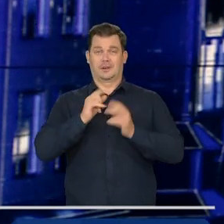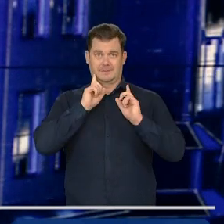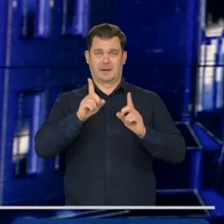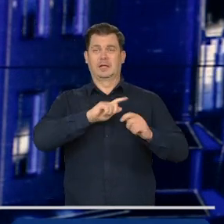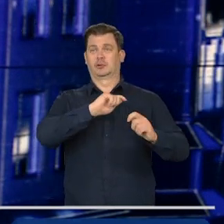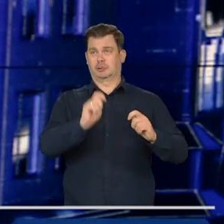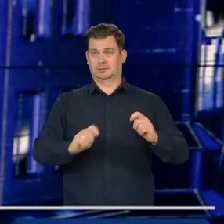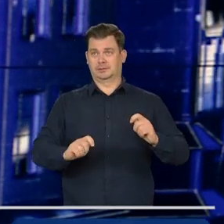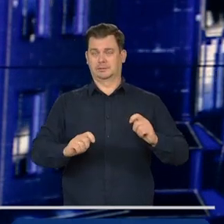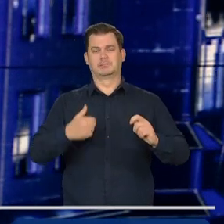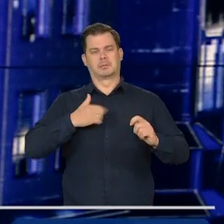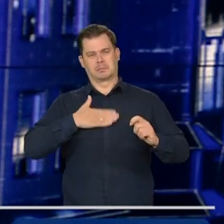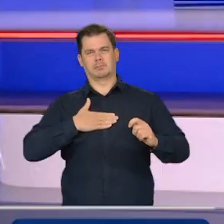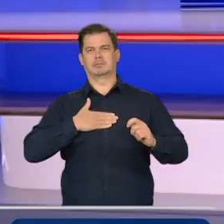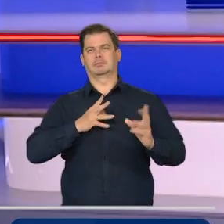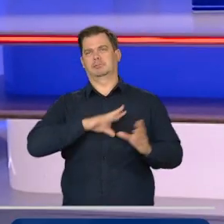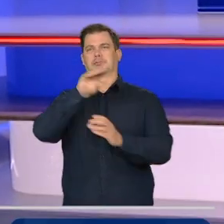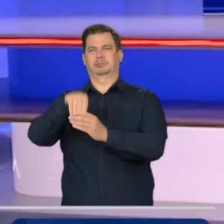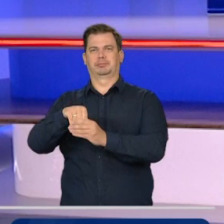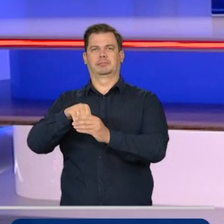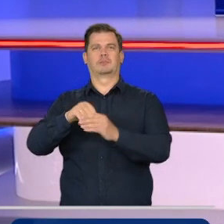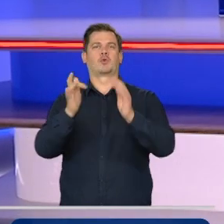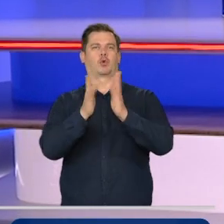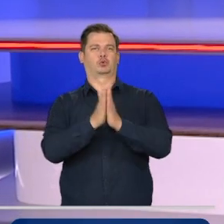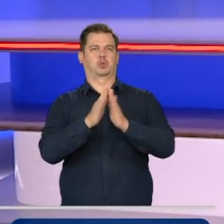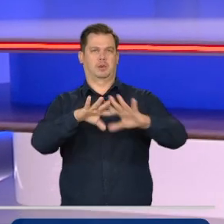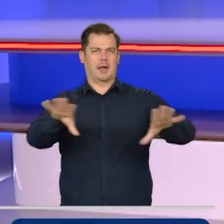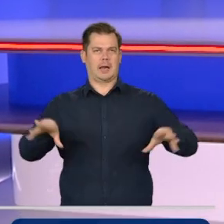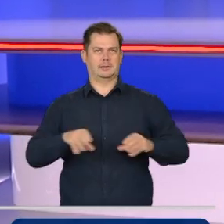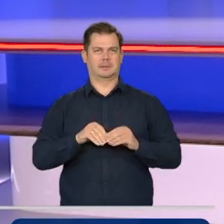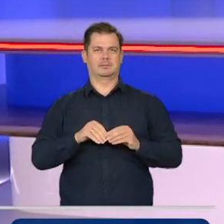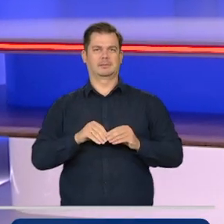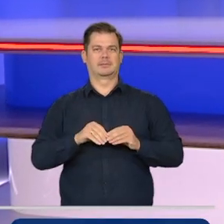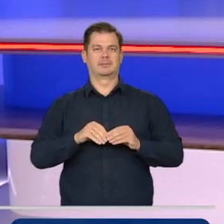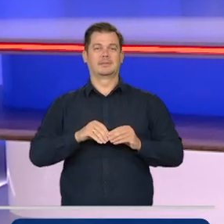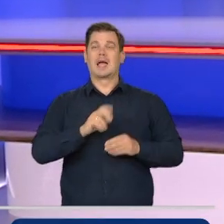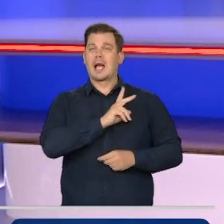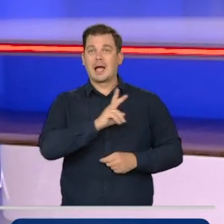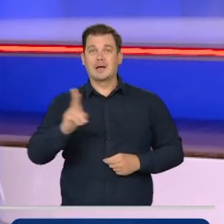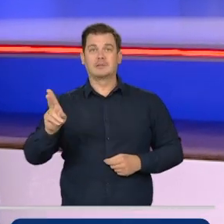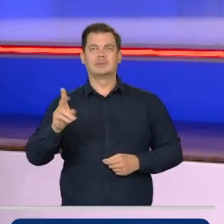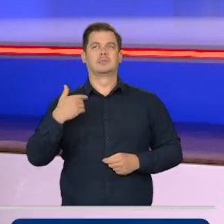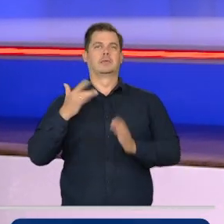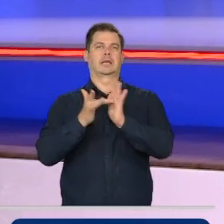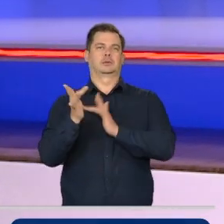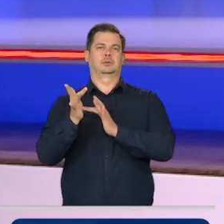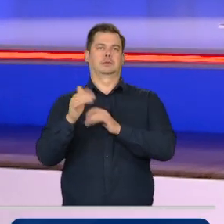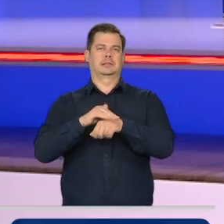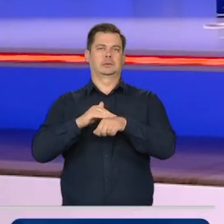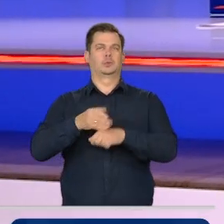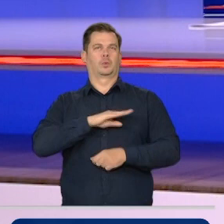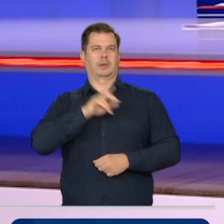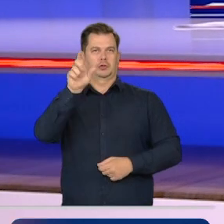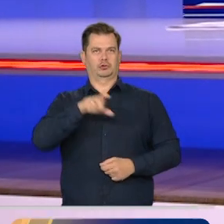przyjęliśmy chrzest, czy zostaliśmy włączeni do tej wspólnoty Kościoła, oczywiście za każdego człowieka umarł Chrystus na krzyżu. Czyli